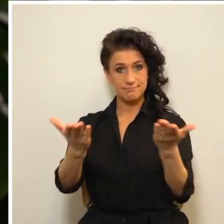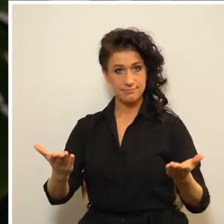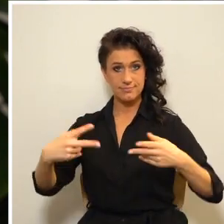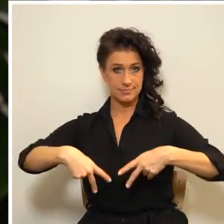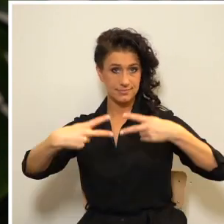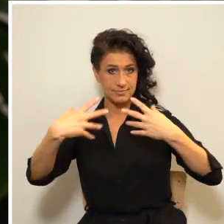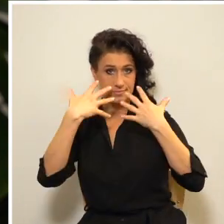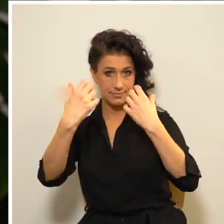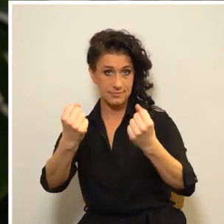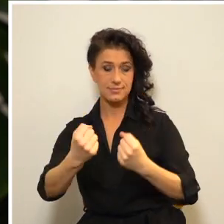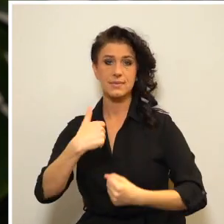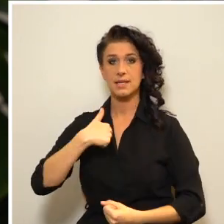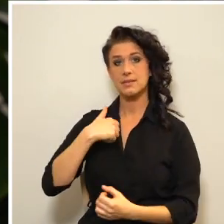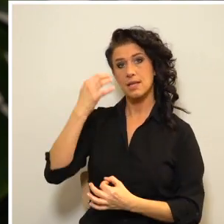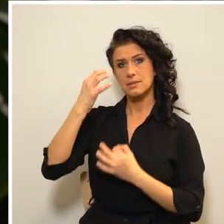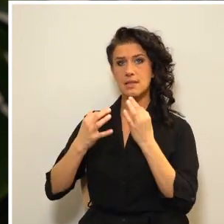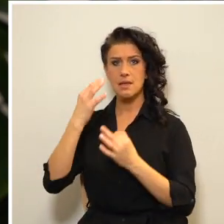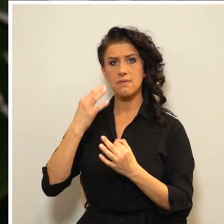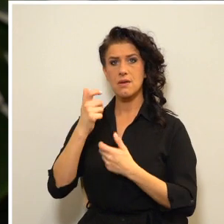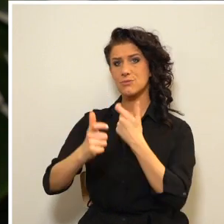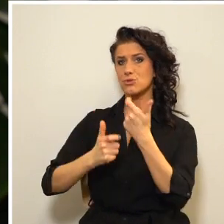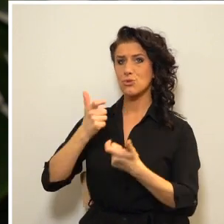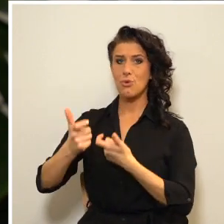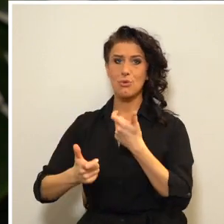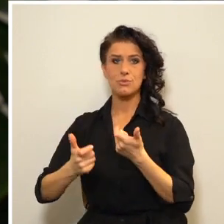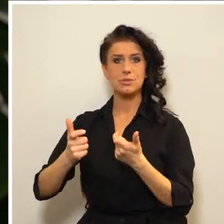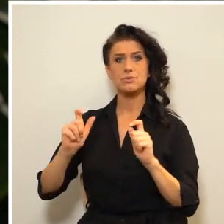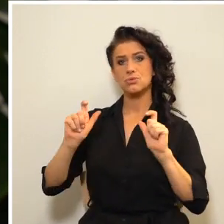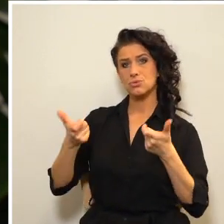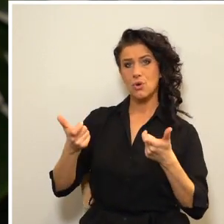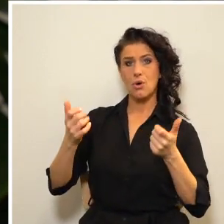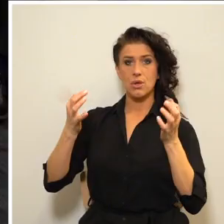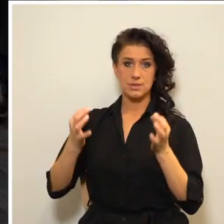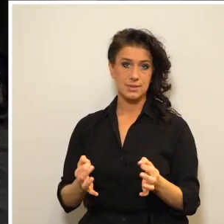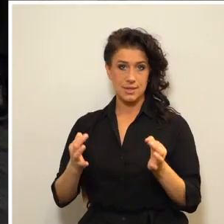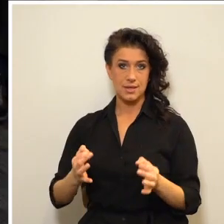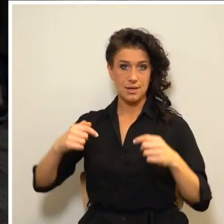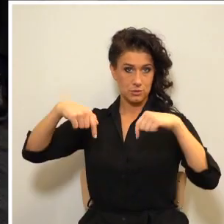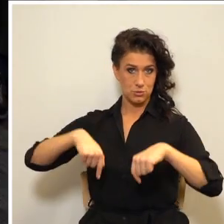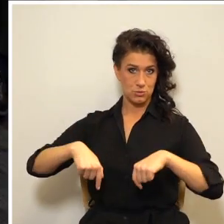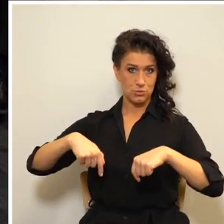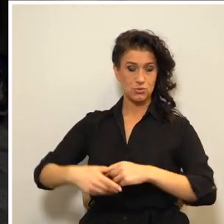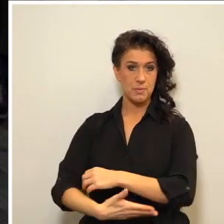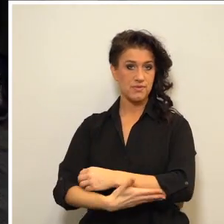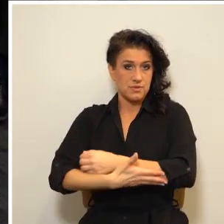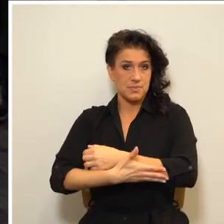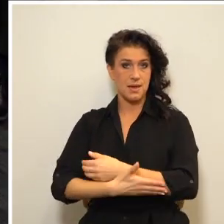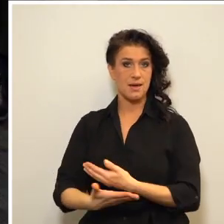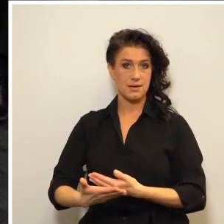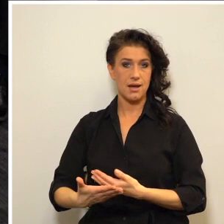odbiorcom Zastanawiałam się co możemy zrobić to i teraz Żeby wesprzeć nie tylko ideę ale też